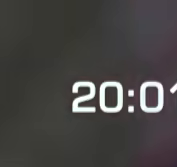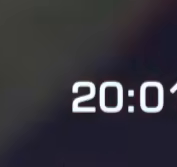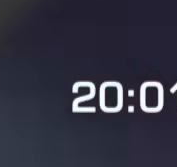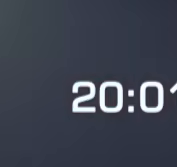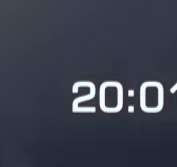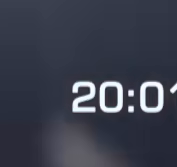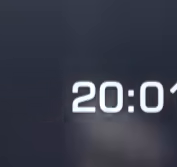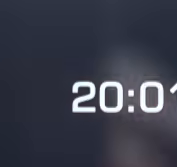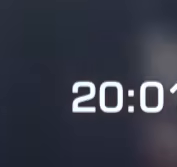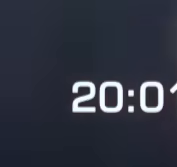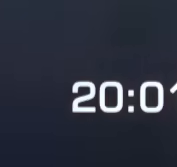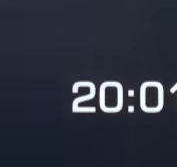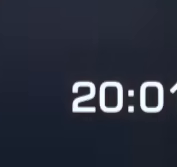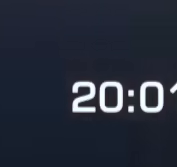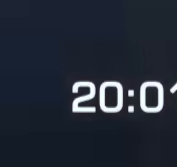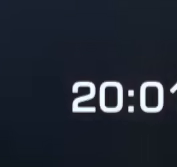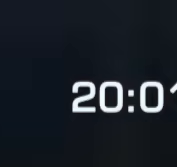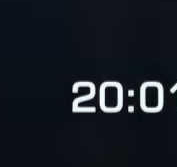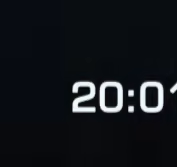მისთვის საბედისწერო აღმოჩნდა.